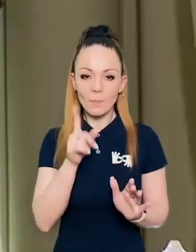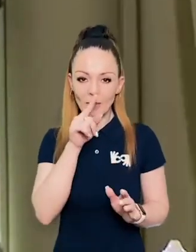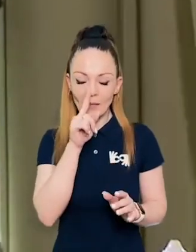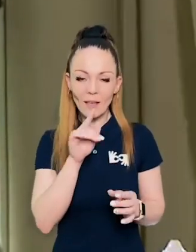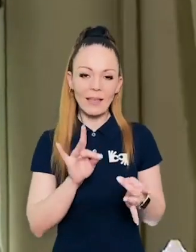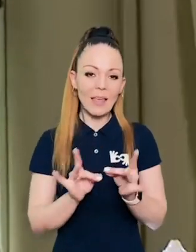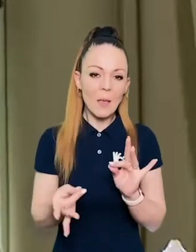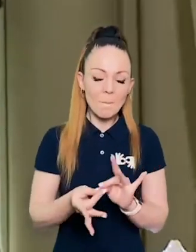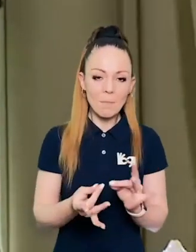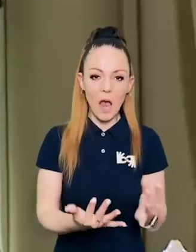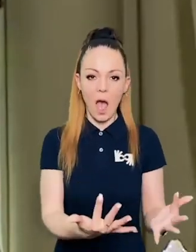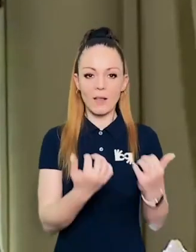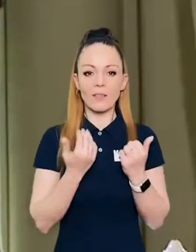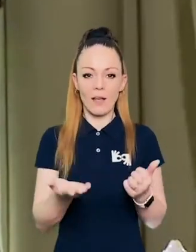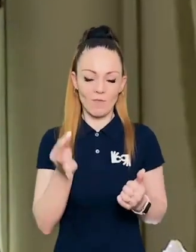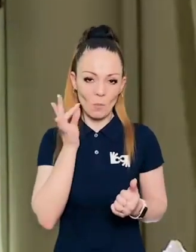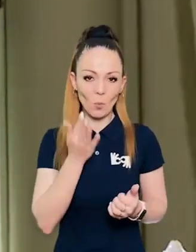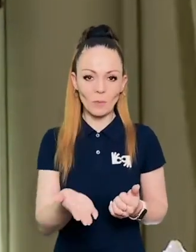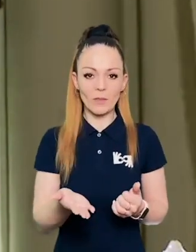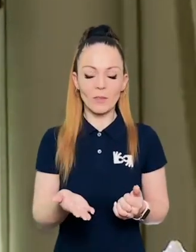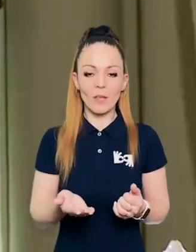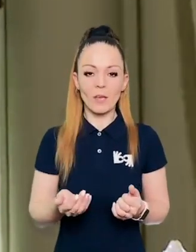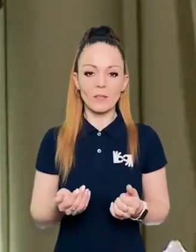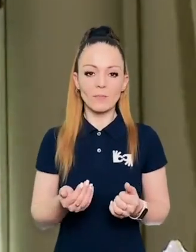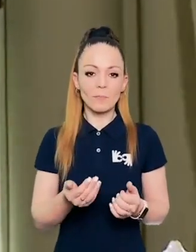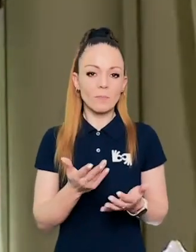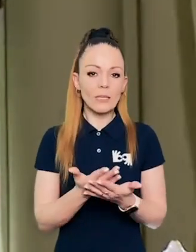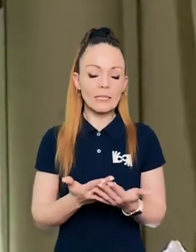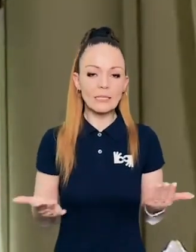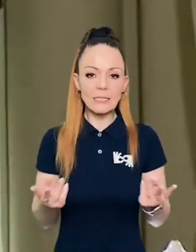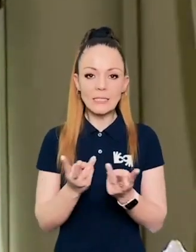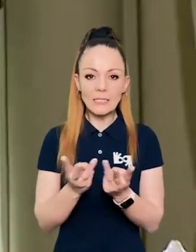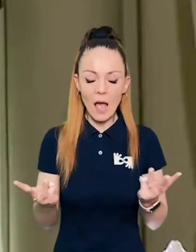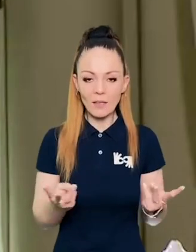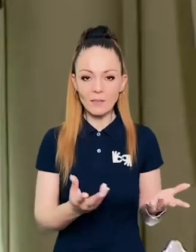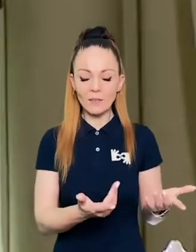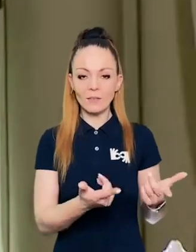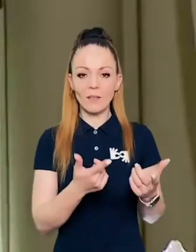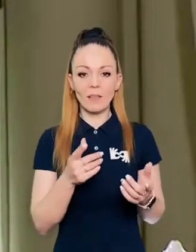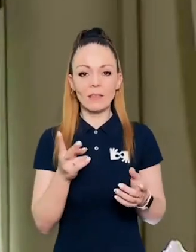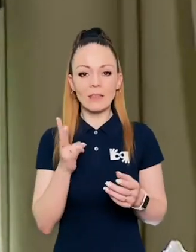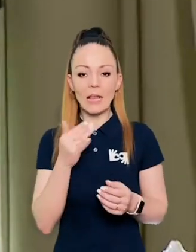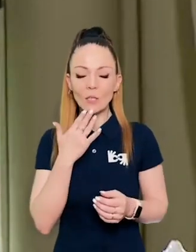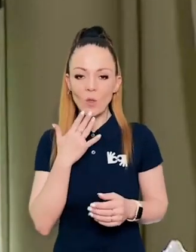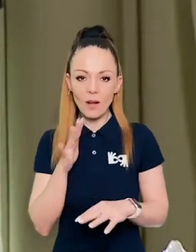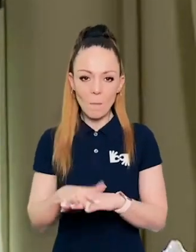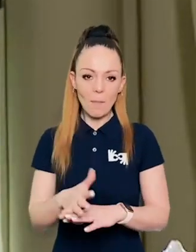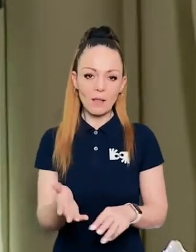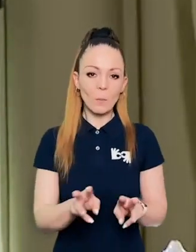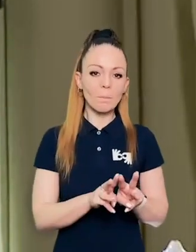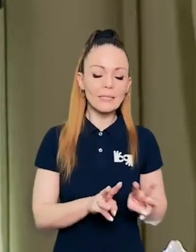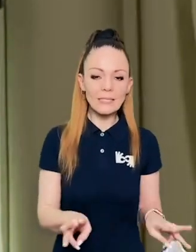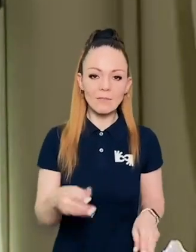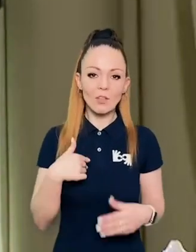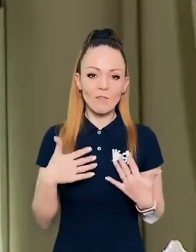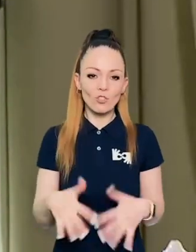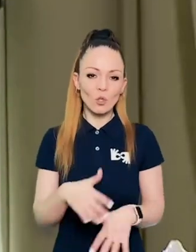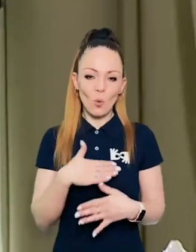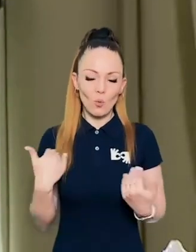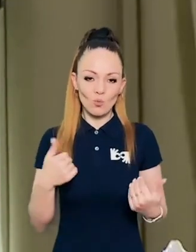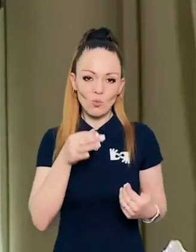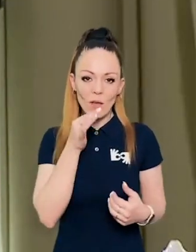територій. Я маю на увазі кібератак тощо. Ви пам'ятаєте, вирубували нам різні сайти і Національного банку,